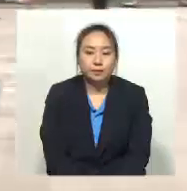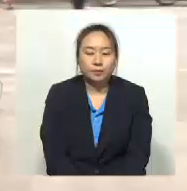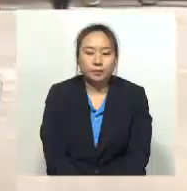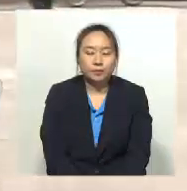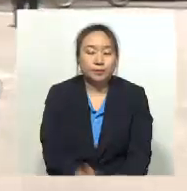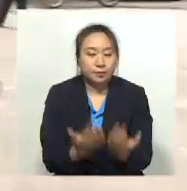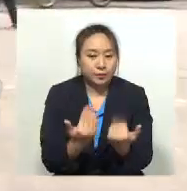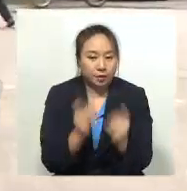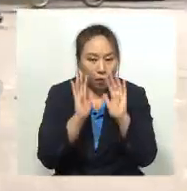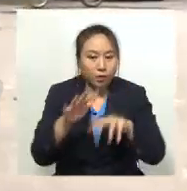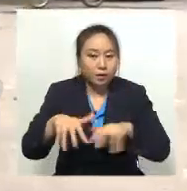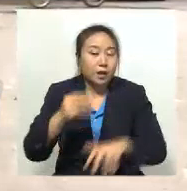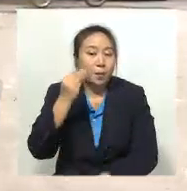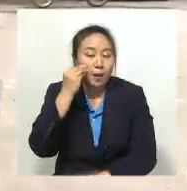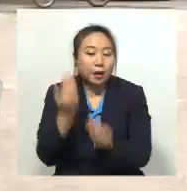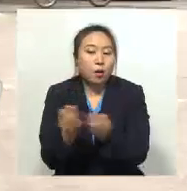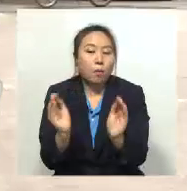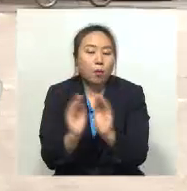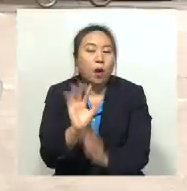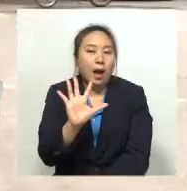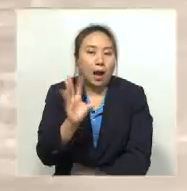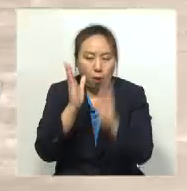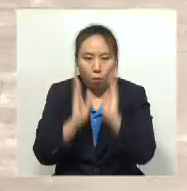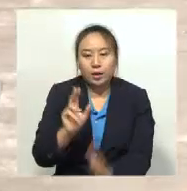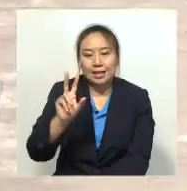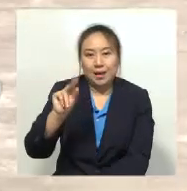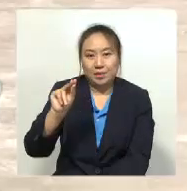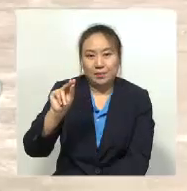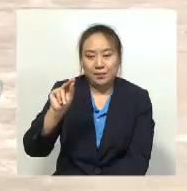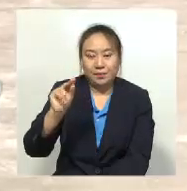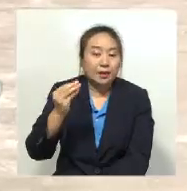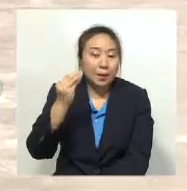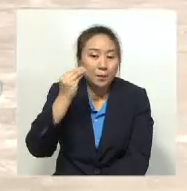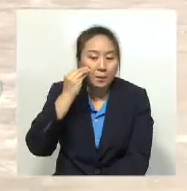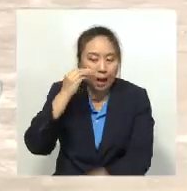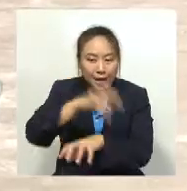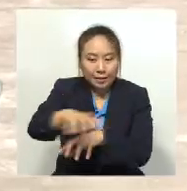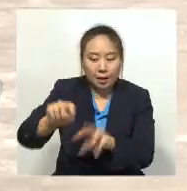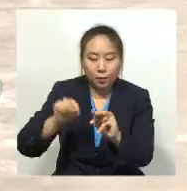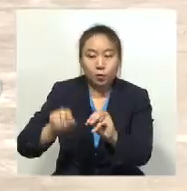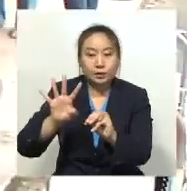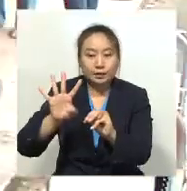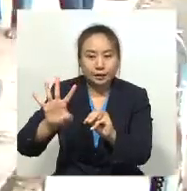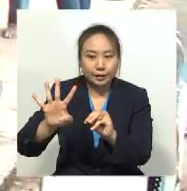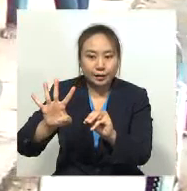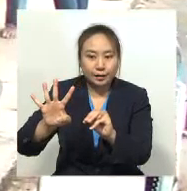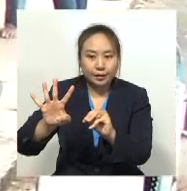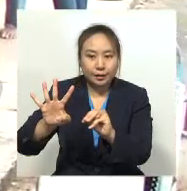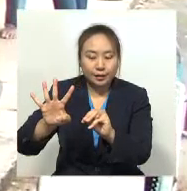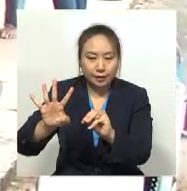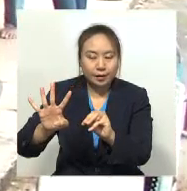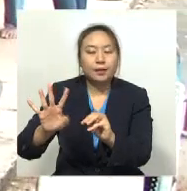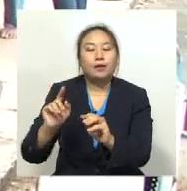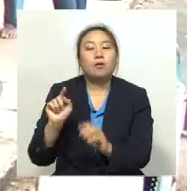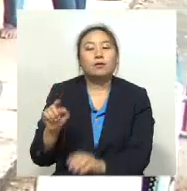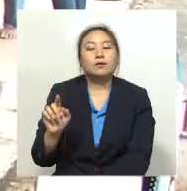ชาวบ้านกว่า5 ครัวเรือนกว่า30 คนนะคะในหมู่บ้านปากอูนหมู่4ตำบลศรีสงครามอำเ